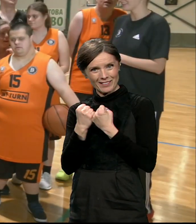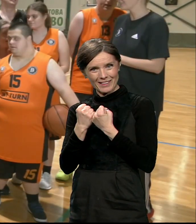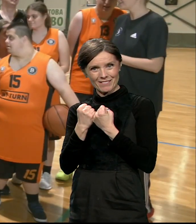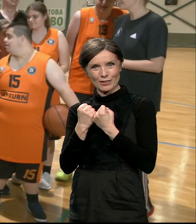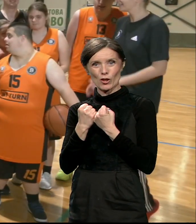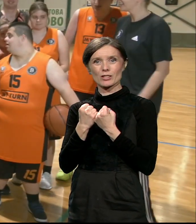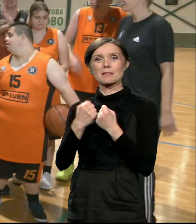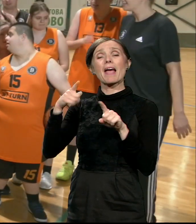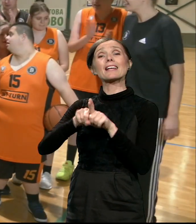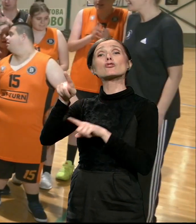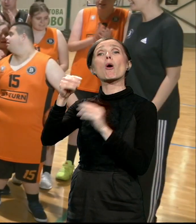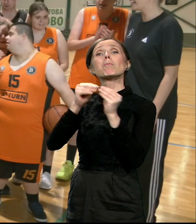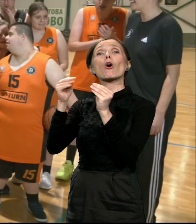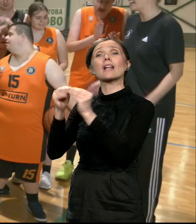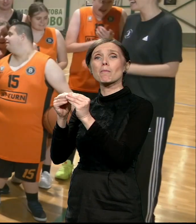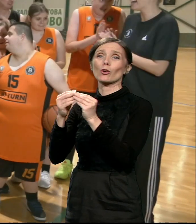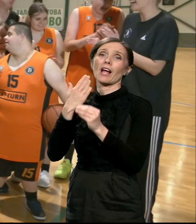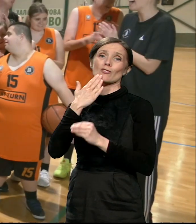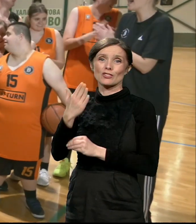Hvala. I Bogdanu i Bogdanoviću.